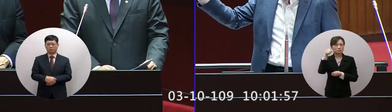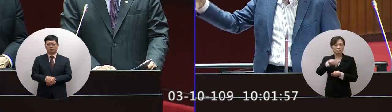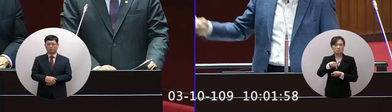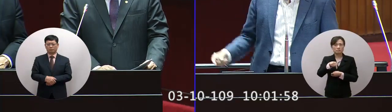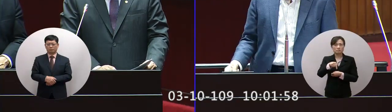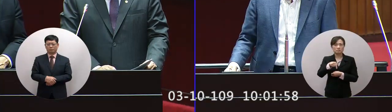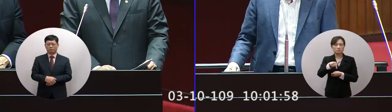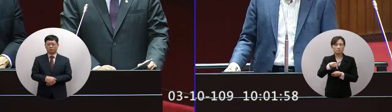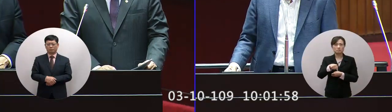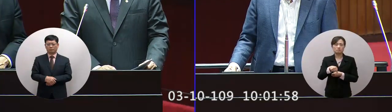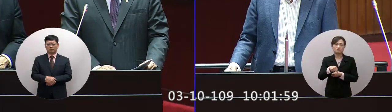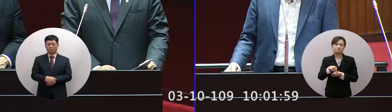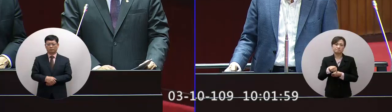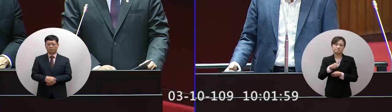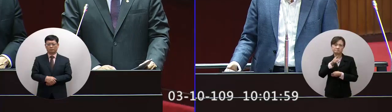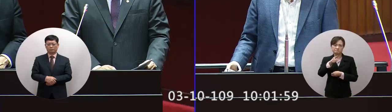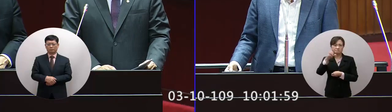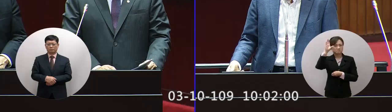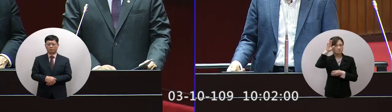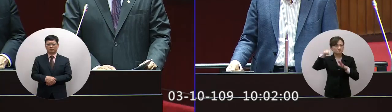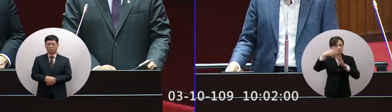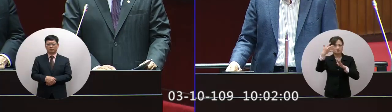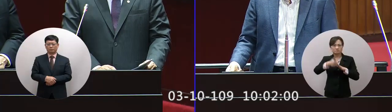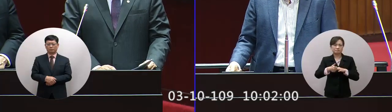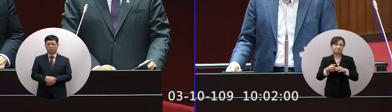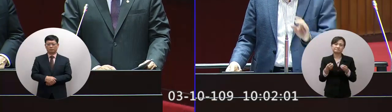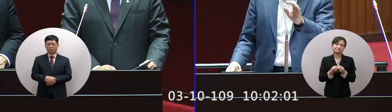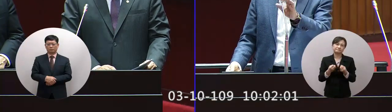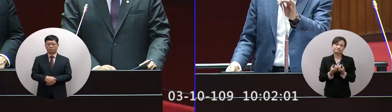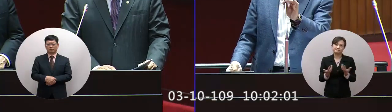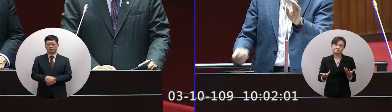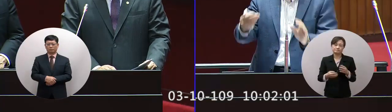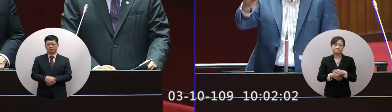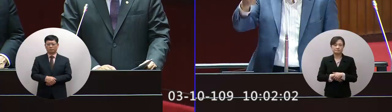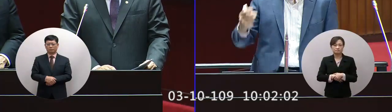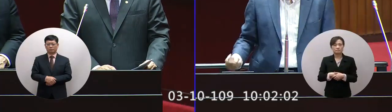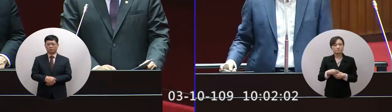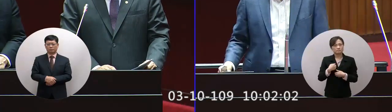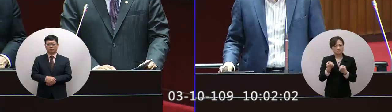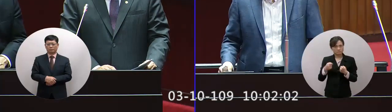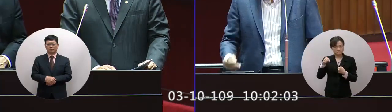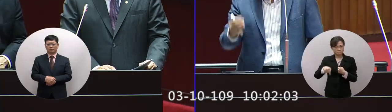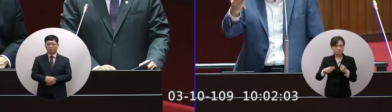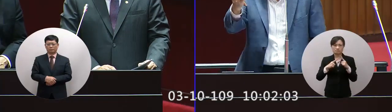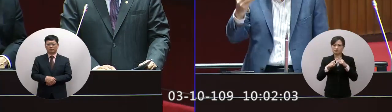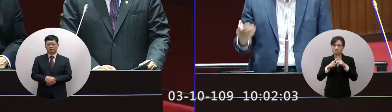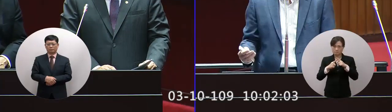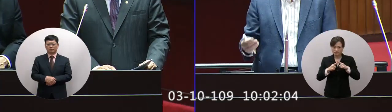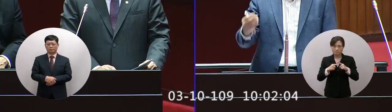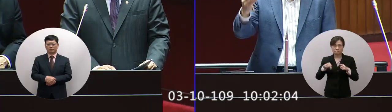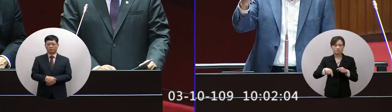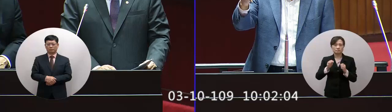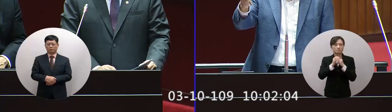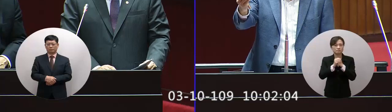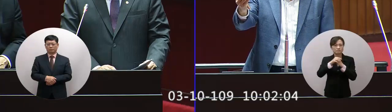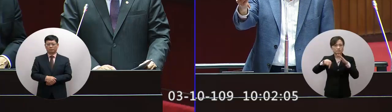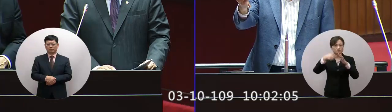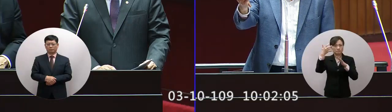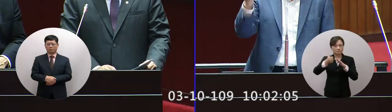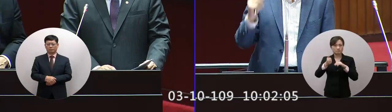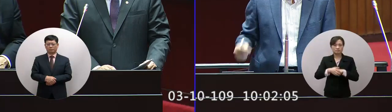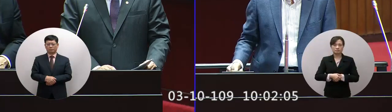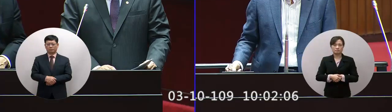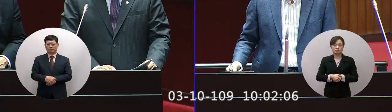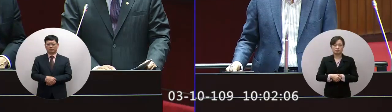让我们苏院长很难做人，所以在这里我是不是直接拜托院长这